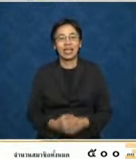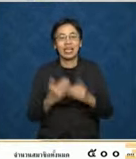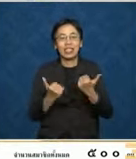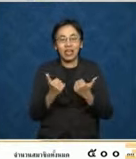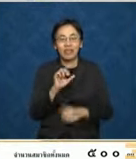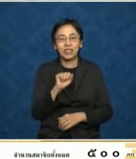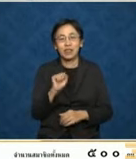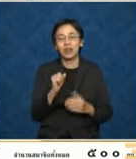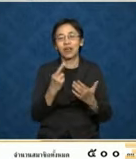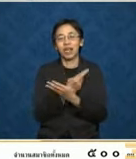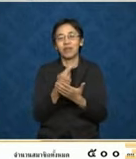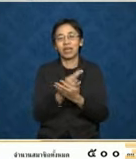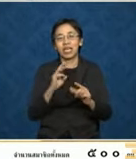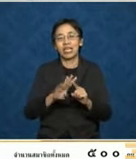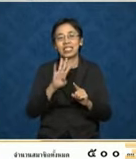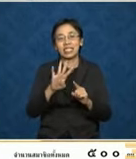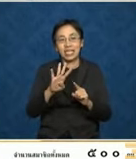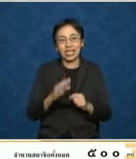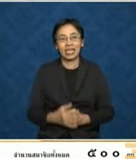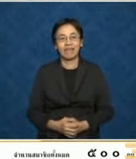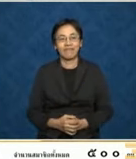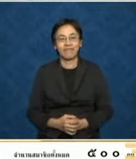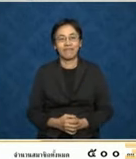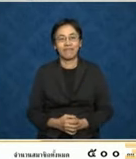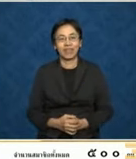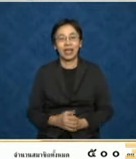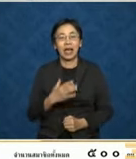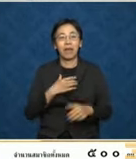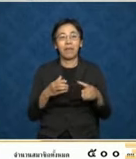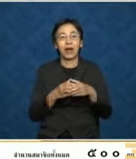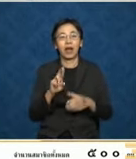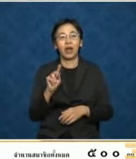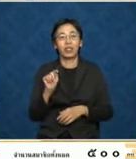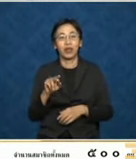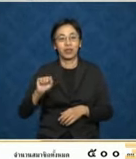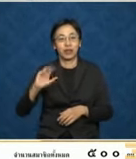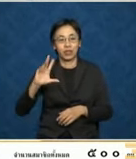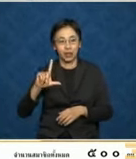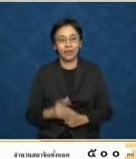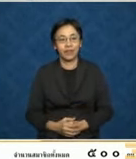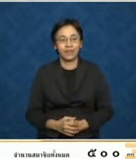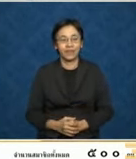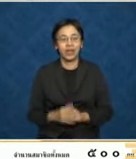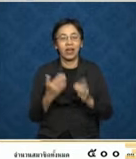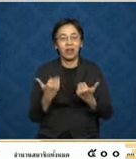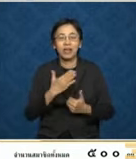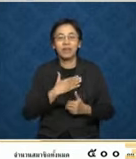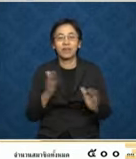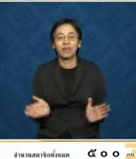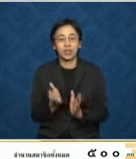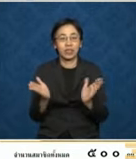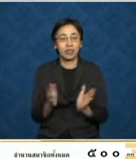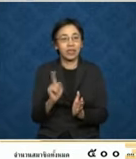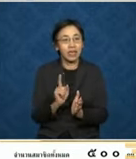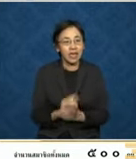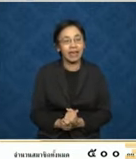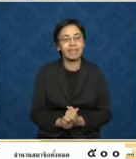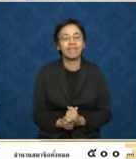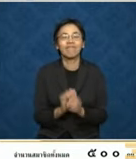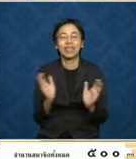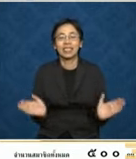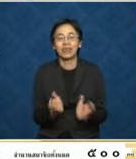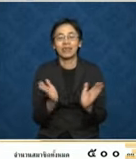บุรีเขต4พรรครวมไทยสร้างชาติท่านประธานครับผมขออนุญาตอภิปรายสนับสนุนญัตติของ